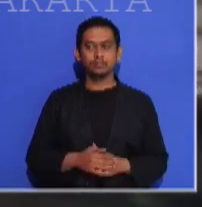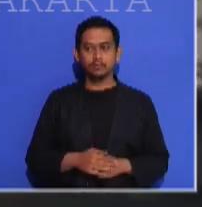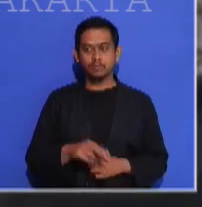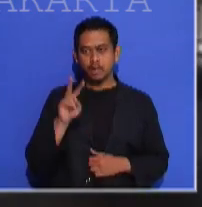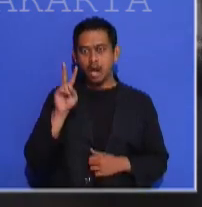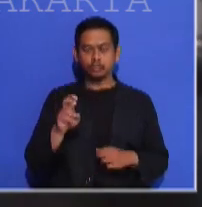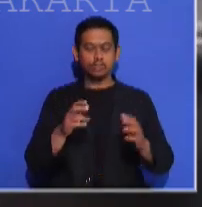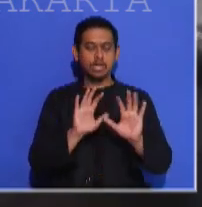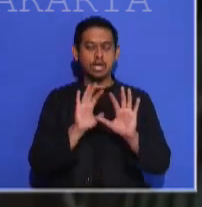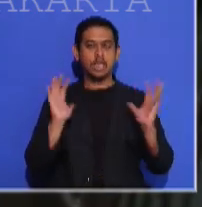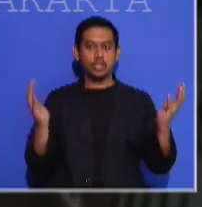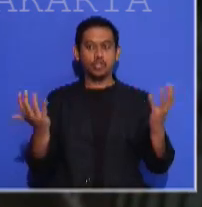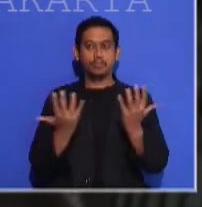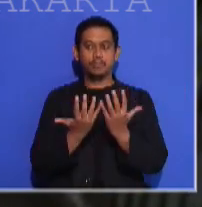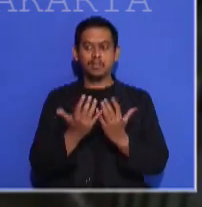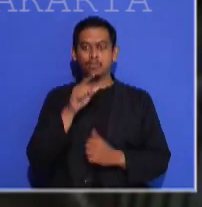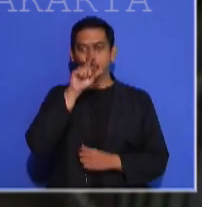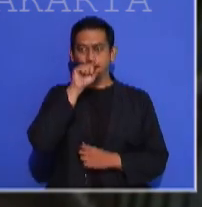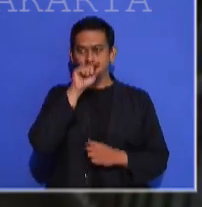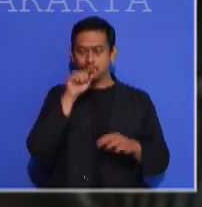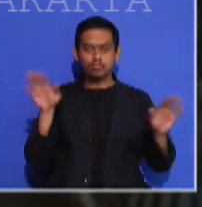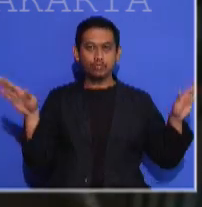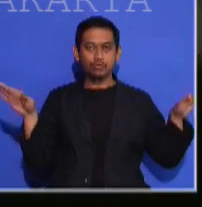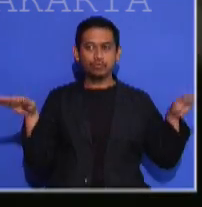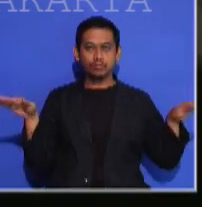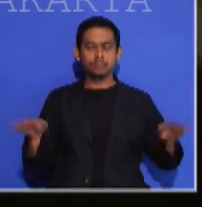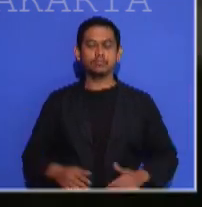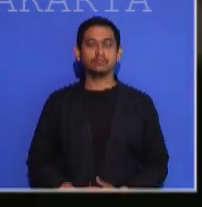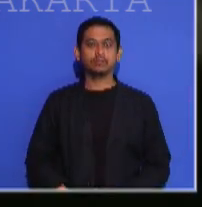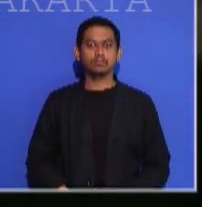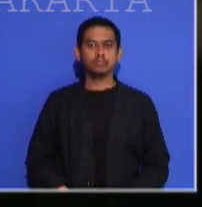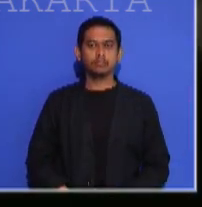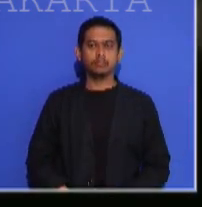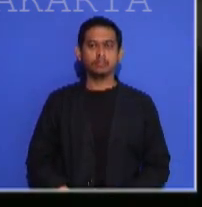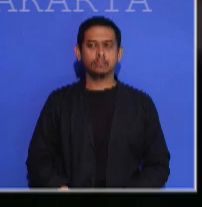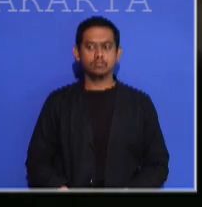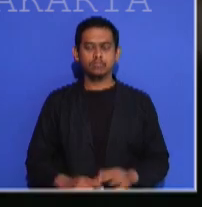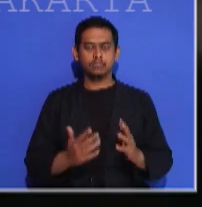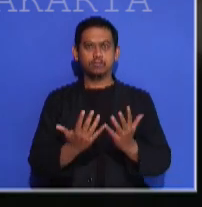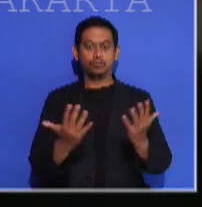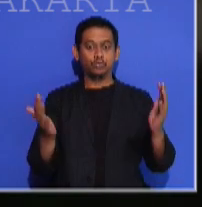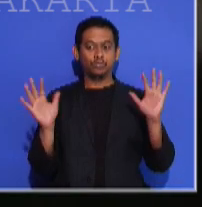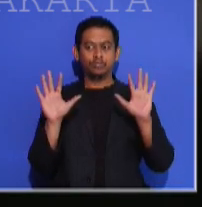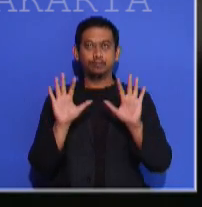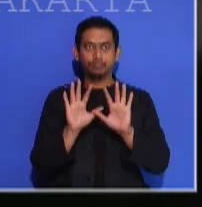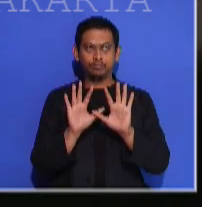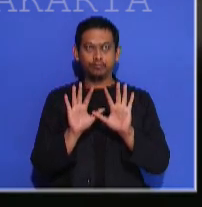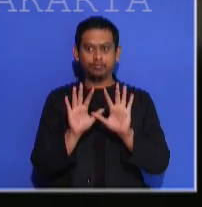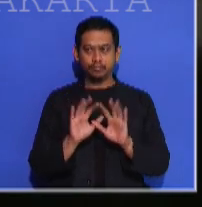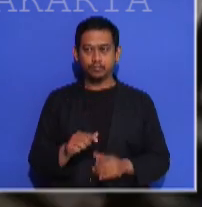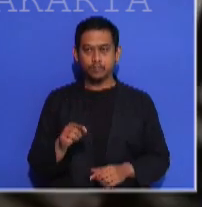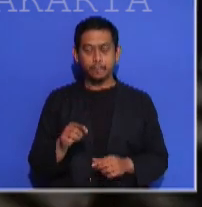ngingah kelangenan peksi perkutut inggih menika wontenipun sengkeran. Sengkeran ingkang dipun betahaken ing salebeting ngingah